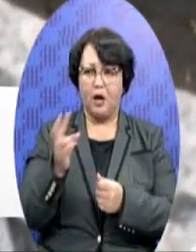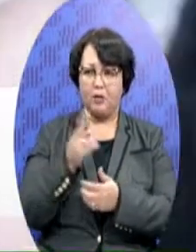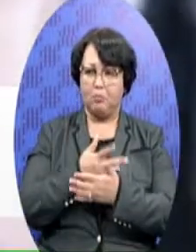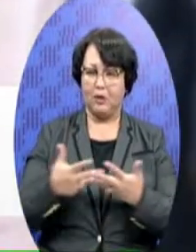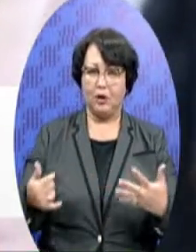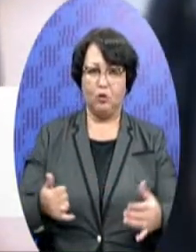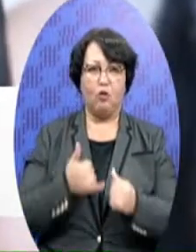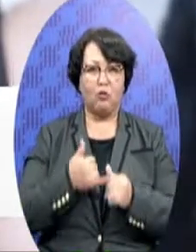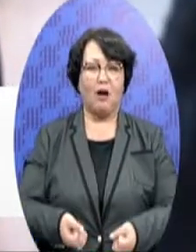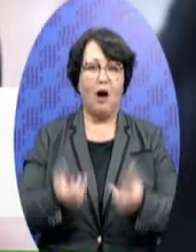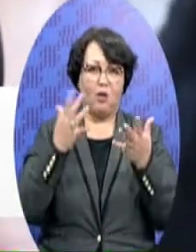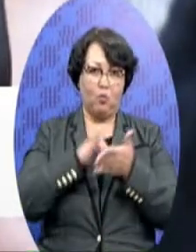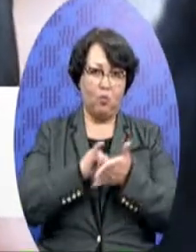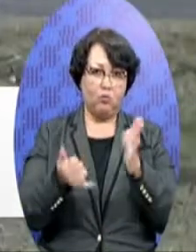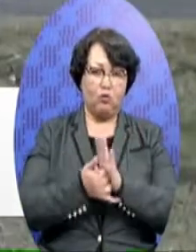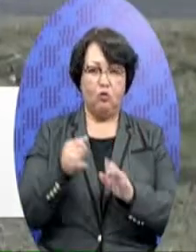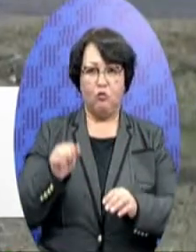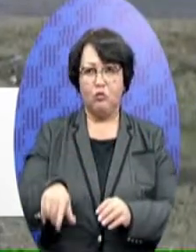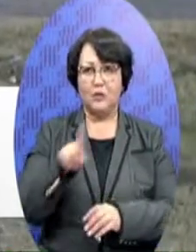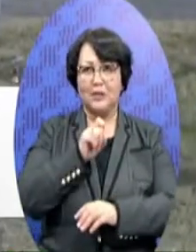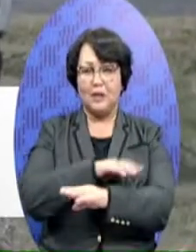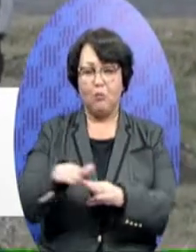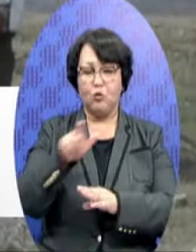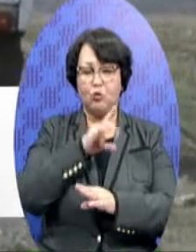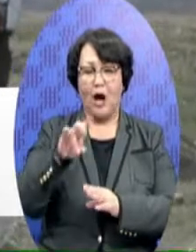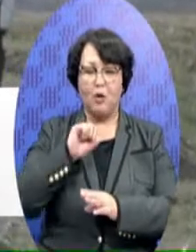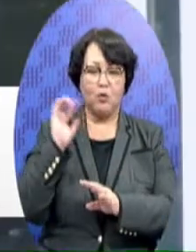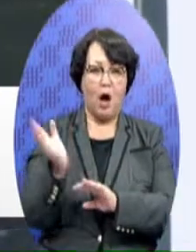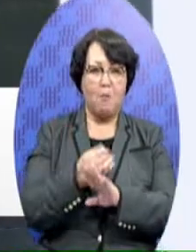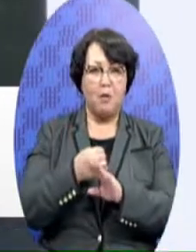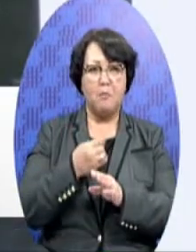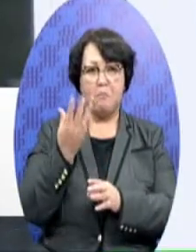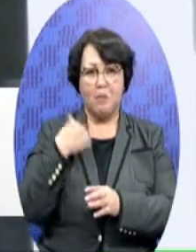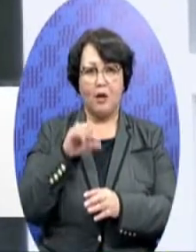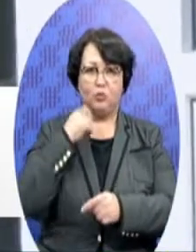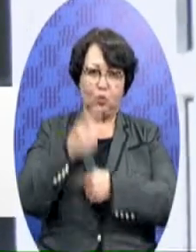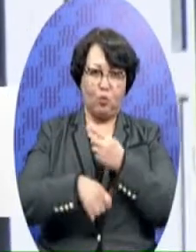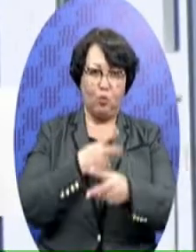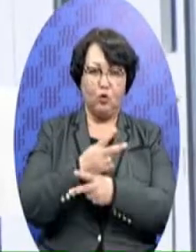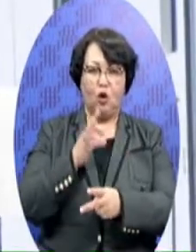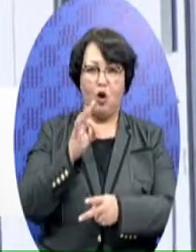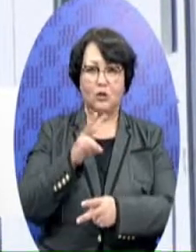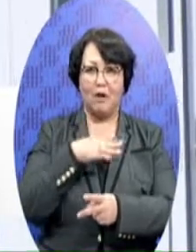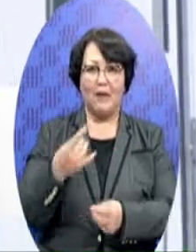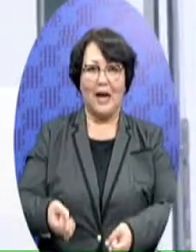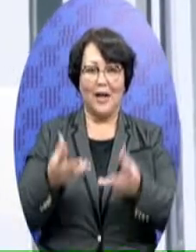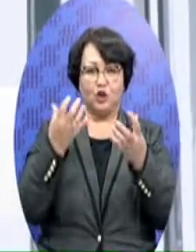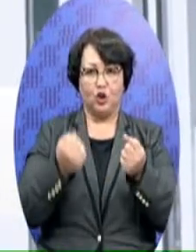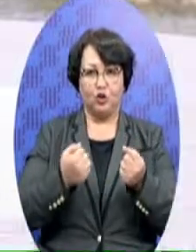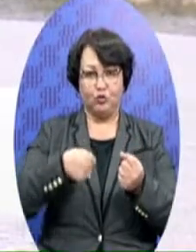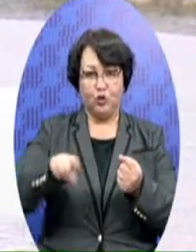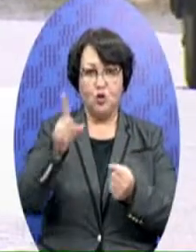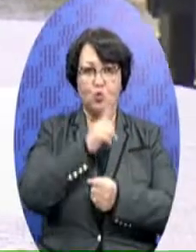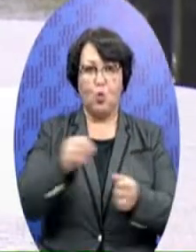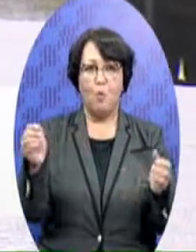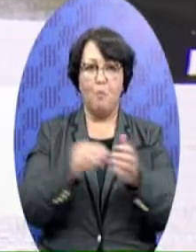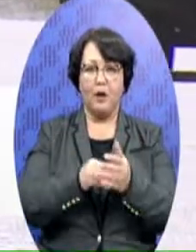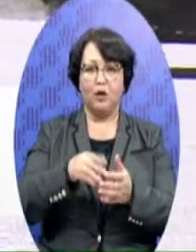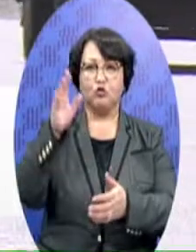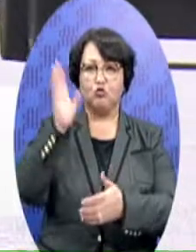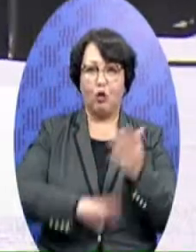үг. Өнөөдөр мөрдөж байгаа замын хөдөлгөөний аюулгүй байдлын тухай хуульд осол гаргасан жолоочийг хамгийн багадаа 100,000 төгрөгөөр торгож